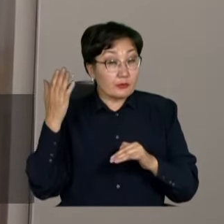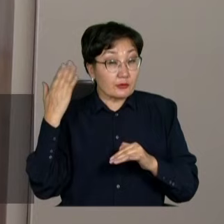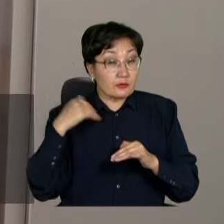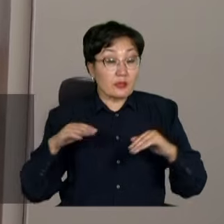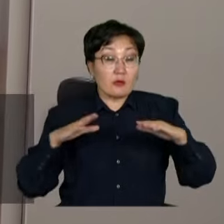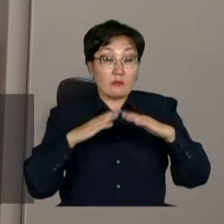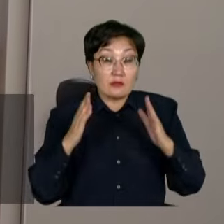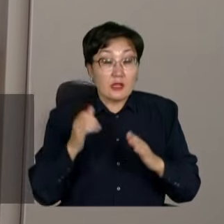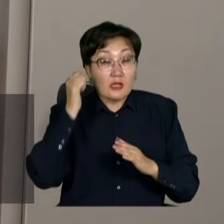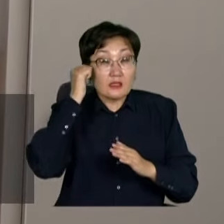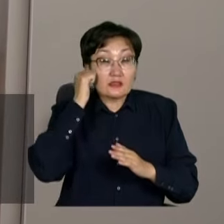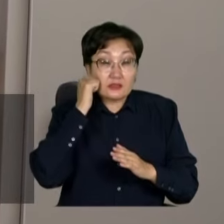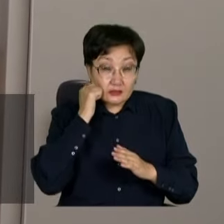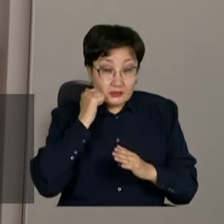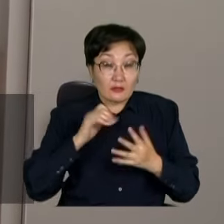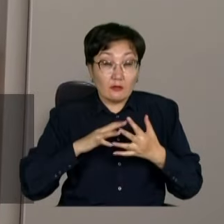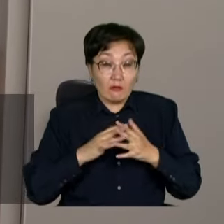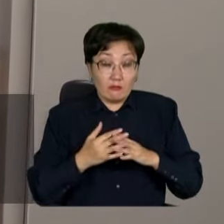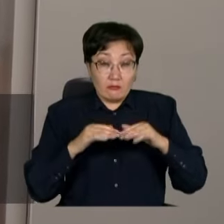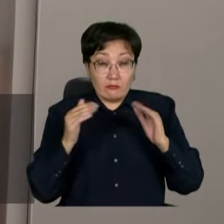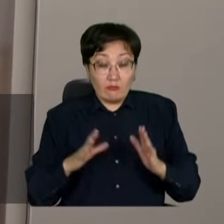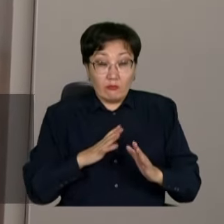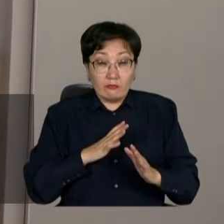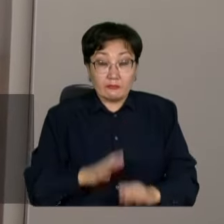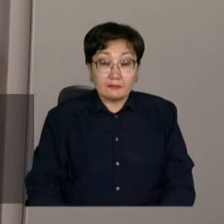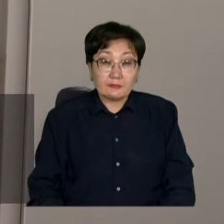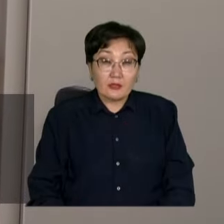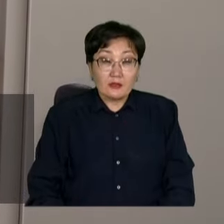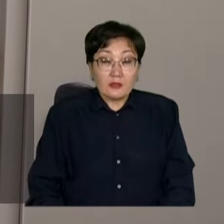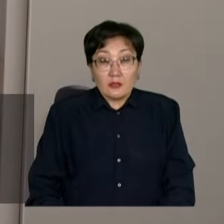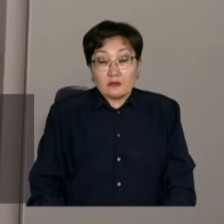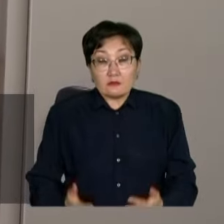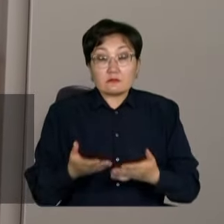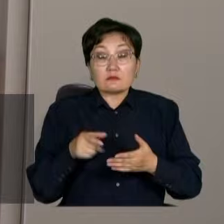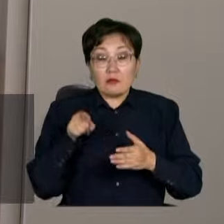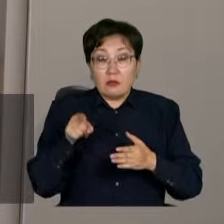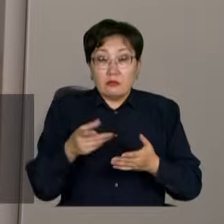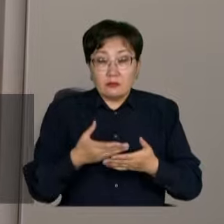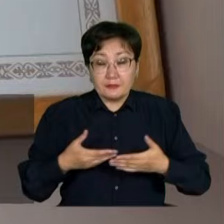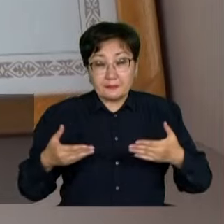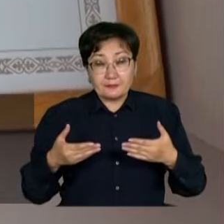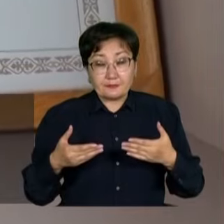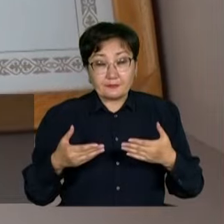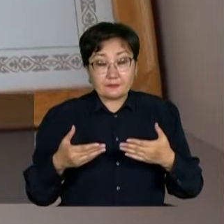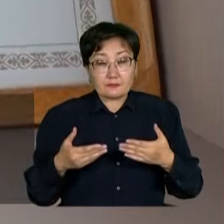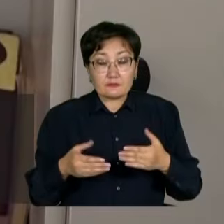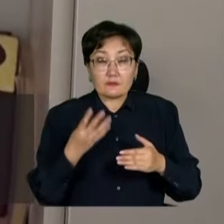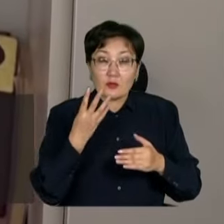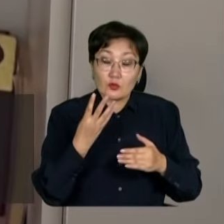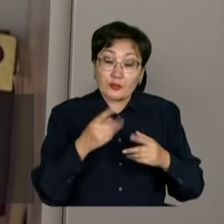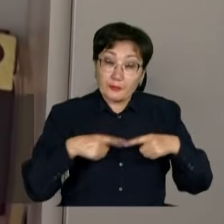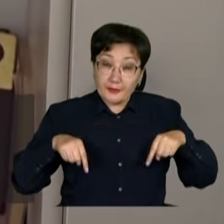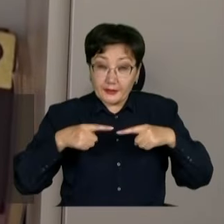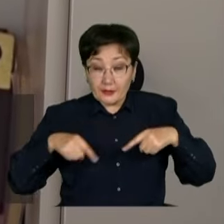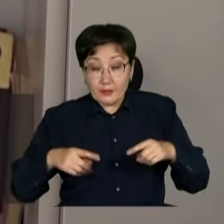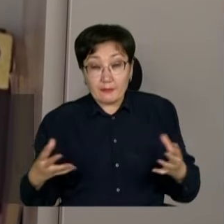ескі колхоздың ғимаратында орналасқан болатын жұмыс орнымыз. Ол жерде біз 4-5 мекеме отырдық.